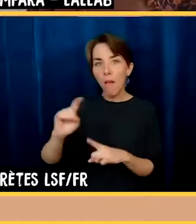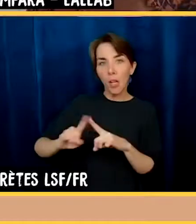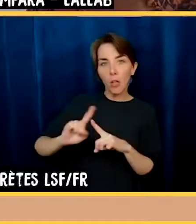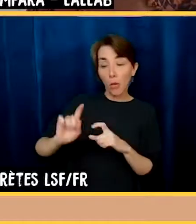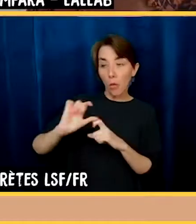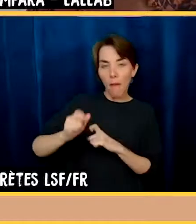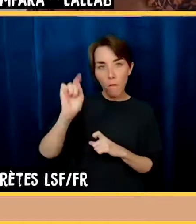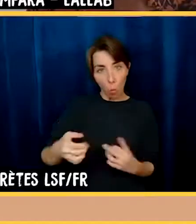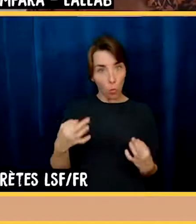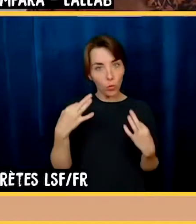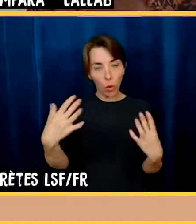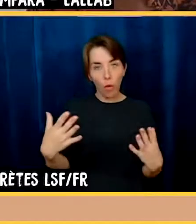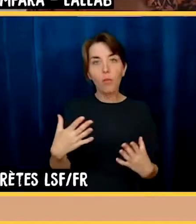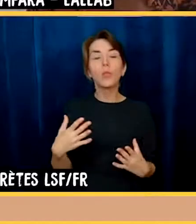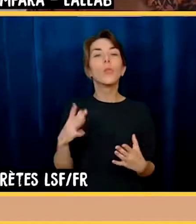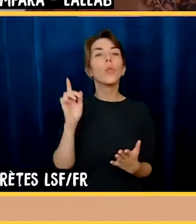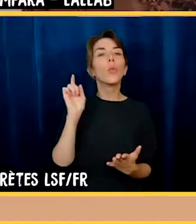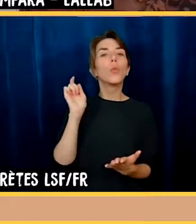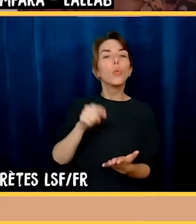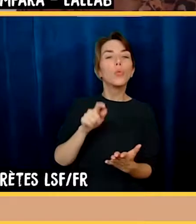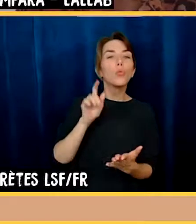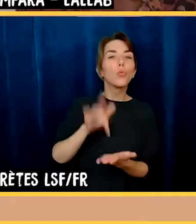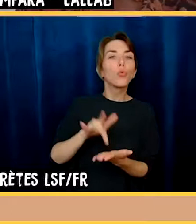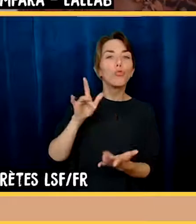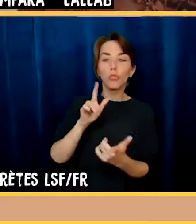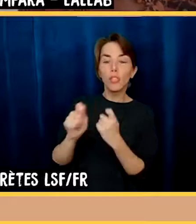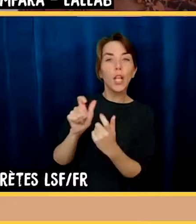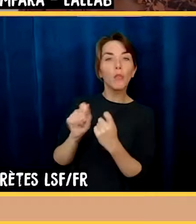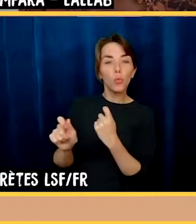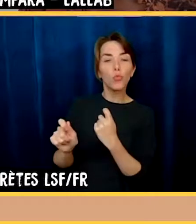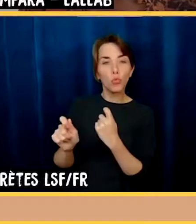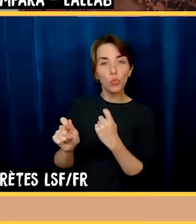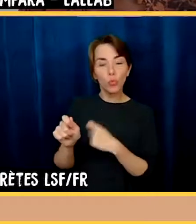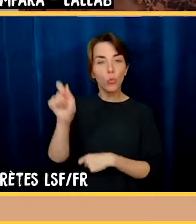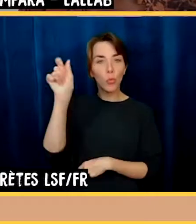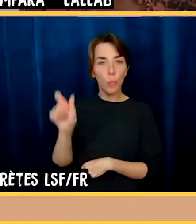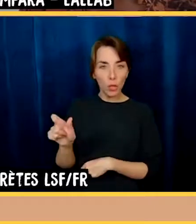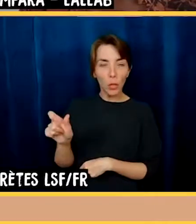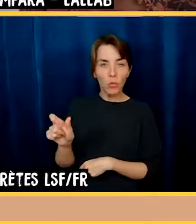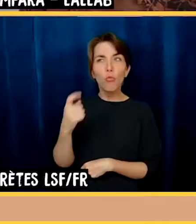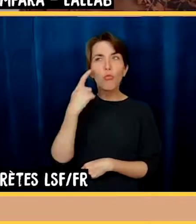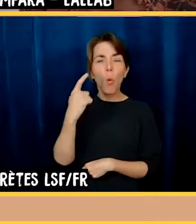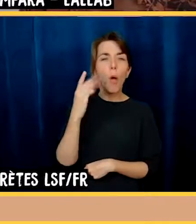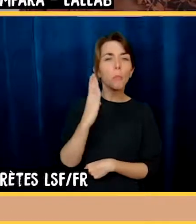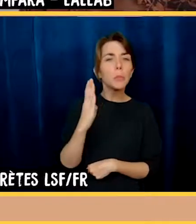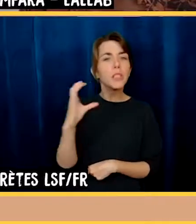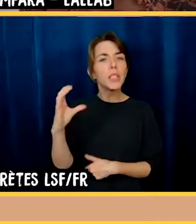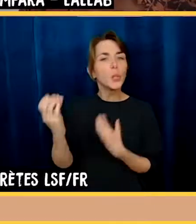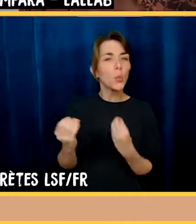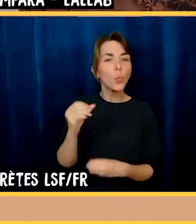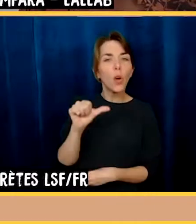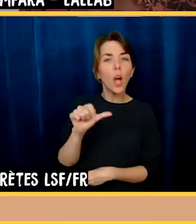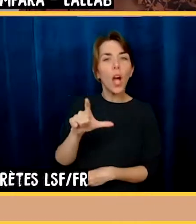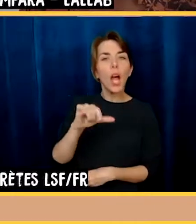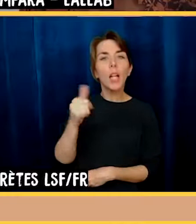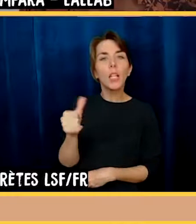vu une interview de Mona Tahawi, je crois que c'était sur la BBC ou Al Jazeera anglais, je ne sais plus exactement, où en fait elle